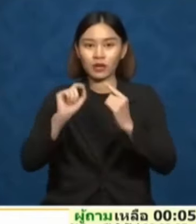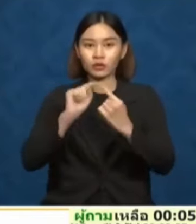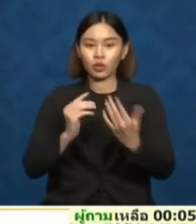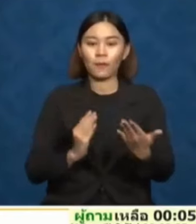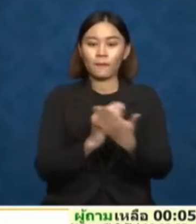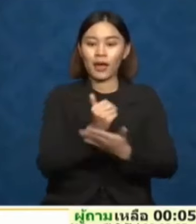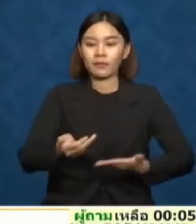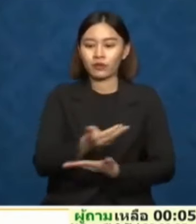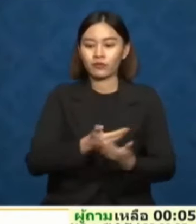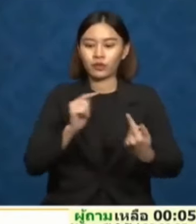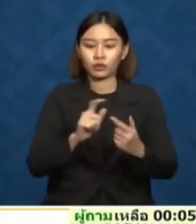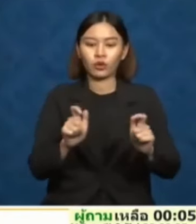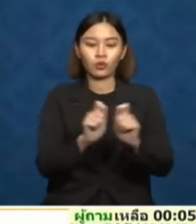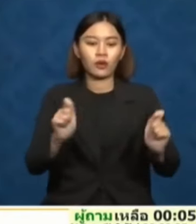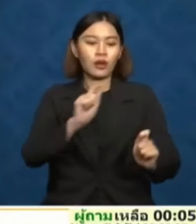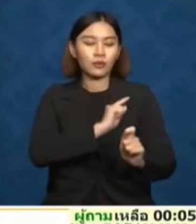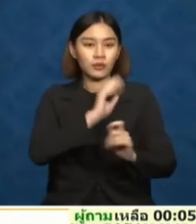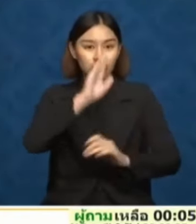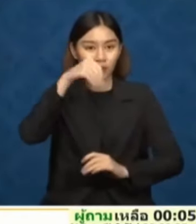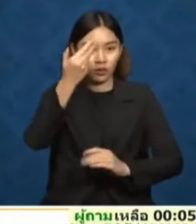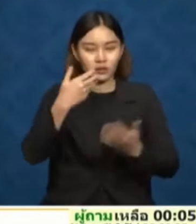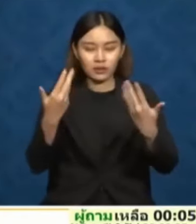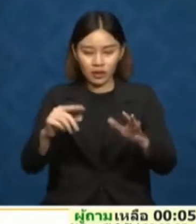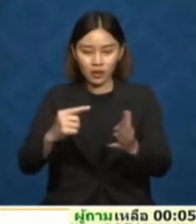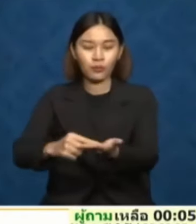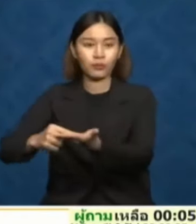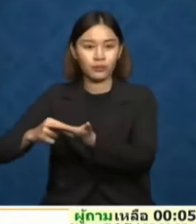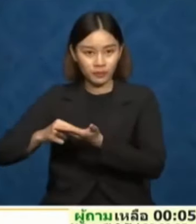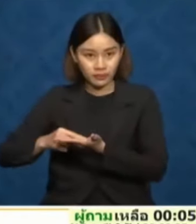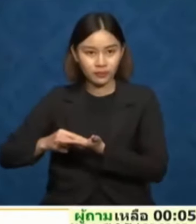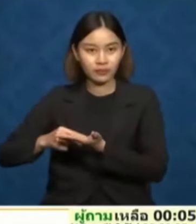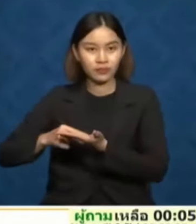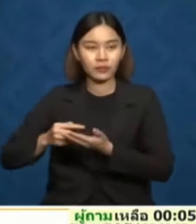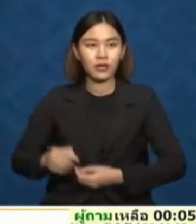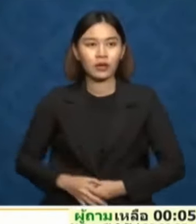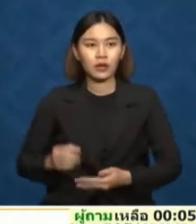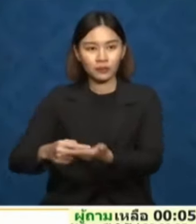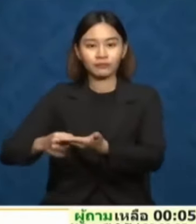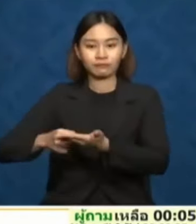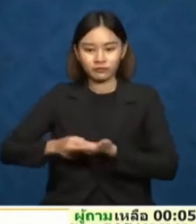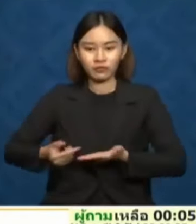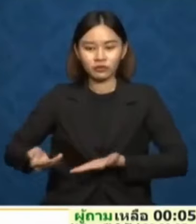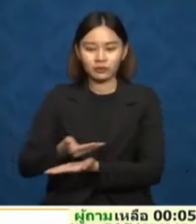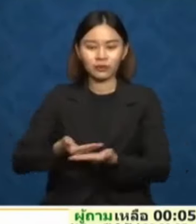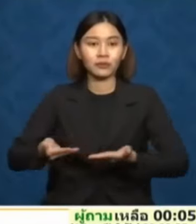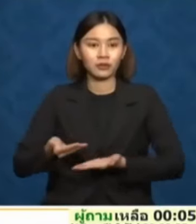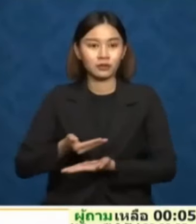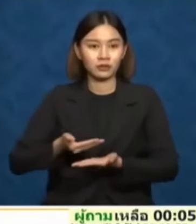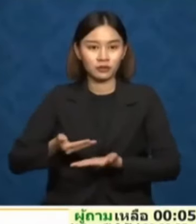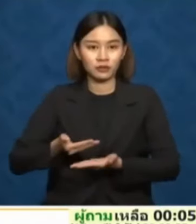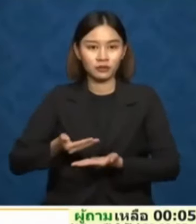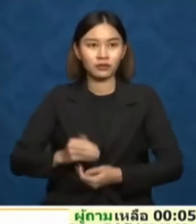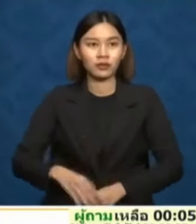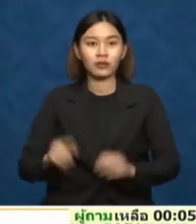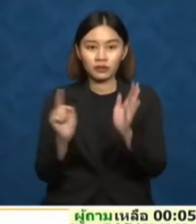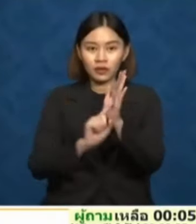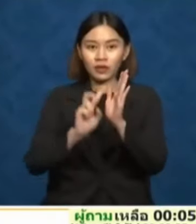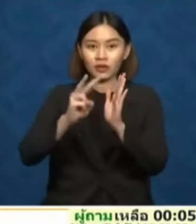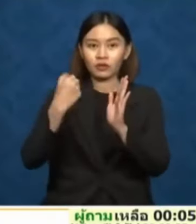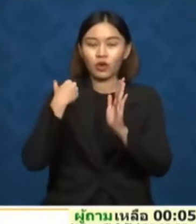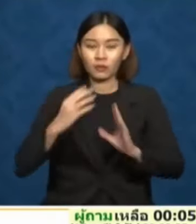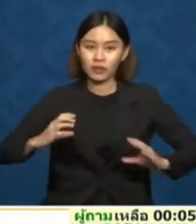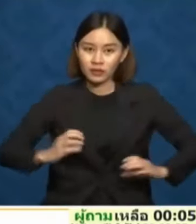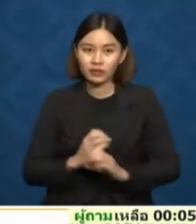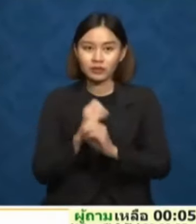อนุกรรมการที่เกี่ยวข้องก่อนให้พิจารณาเข้ามาให้พิจารณาเข้ามาก็ครั้งที่ 2เลยมีข้อ